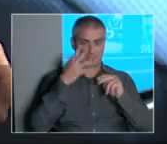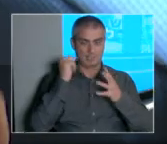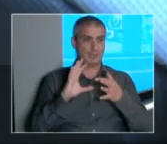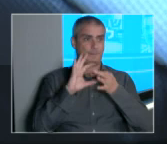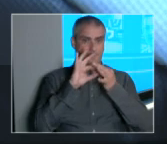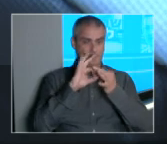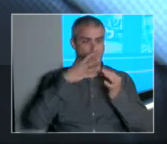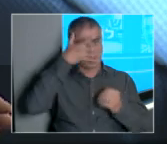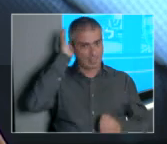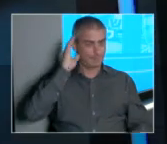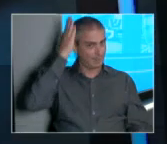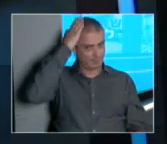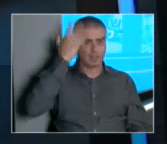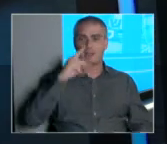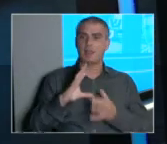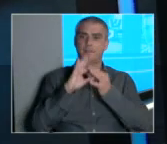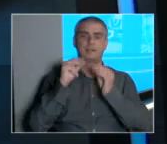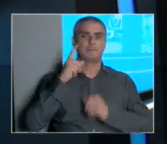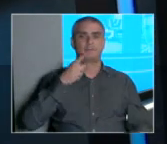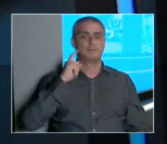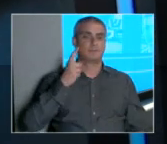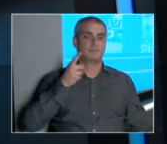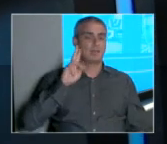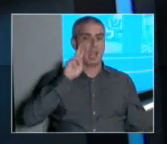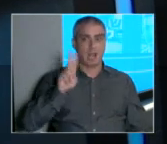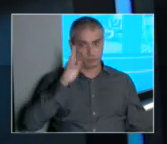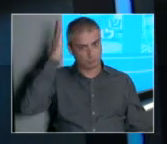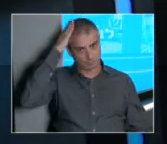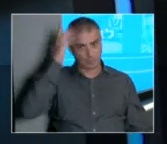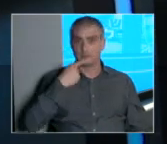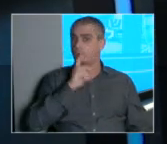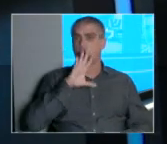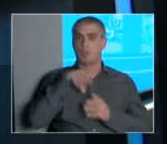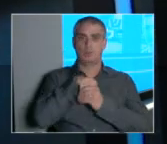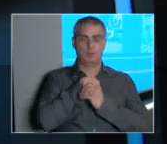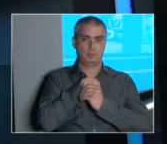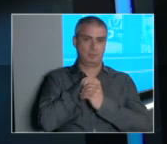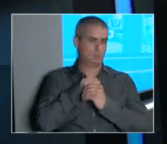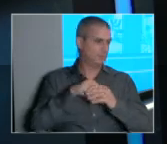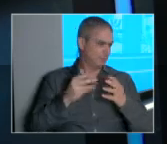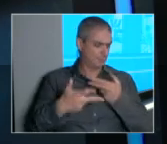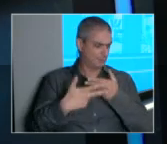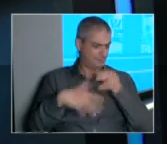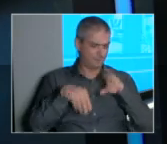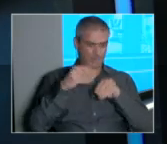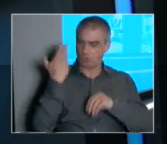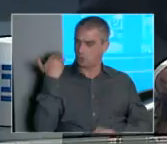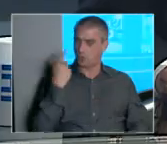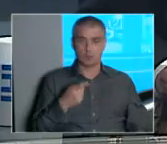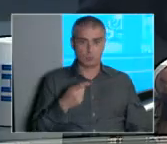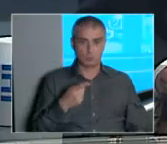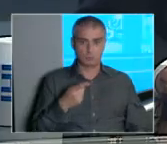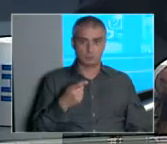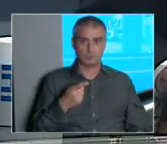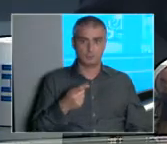ברית לפיד בנט, הייתה לך ברית עם הילד שקד ובנט, ושניכם הצהרתם... אז היה בנט והילד שקד. לא, אני מדבר לקראת הבחירות הקודמות,